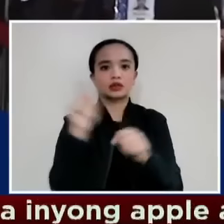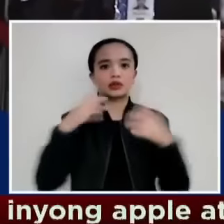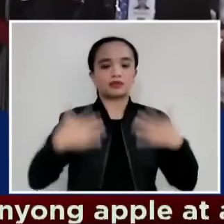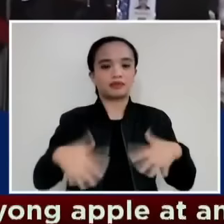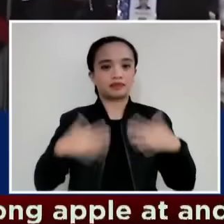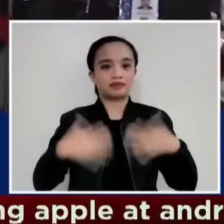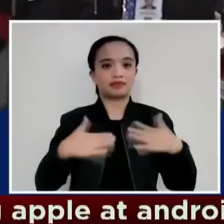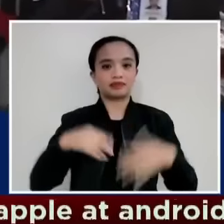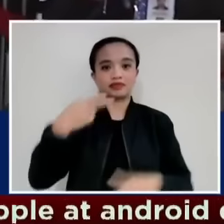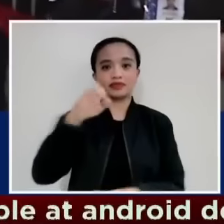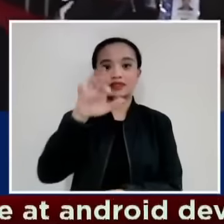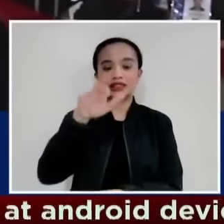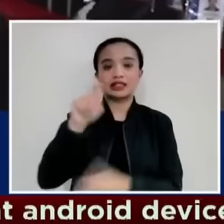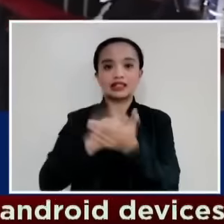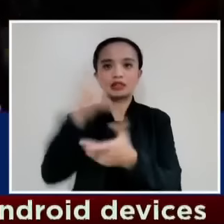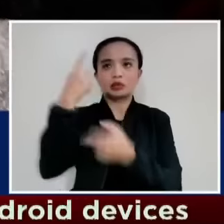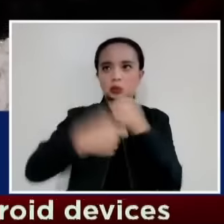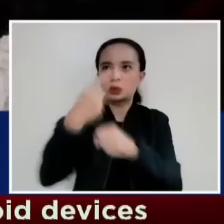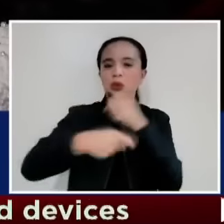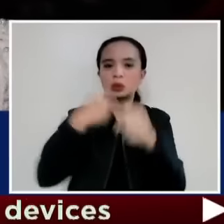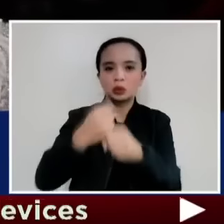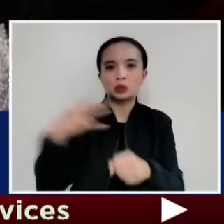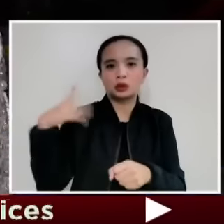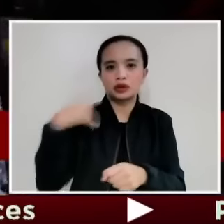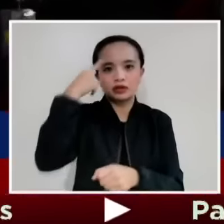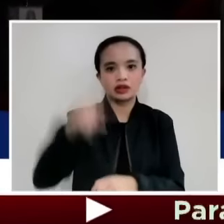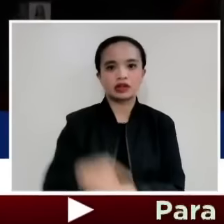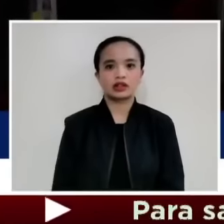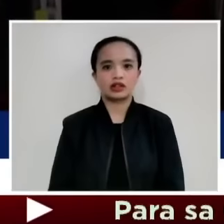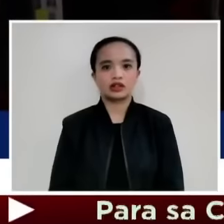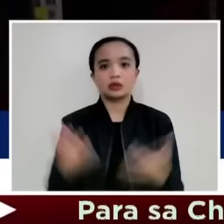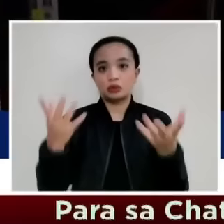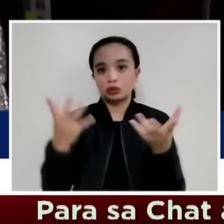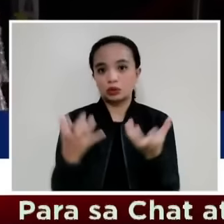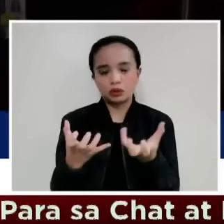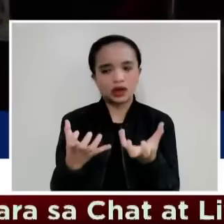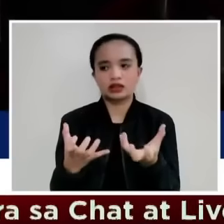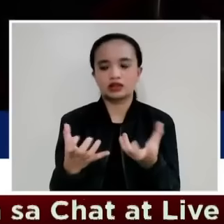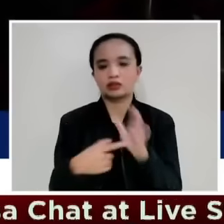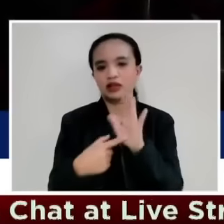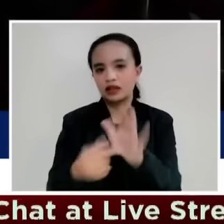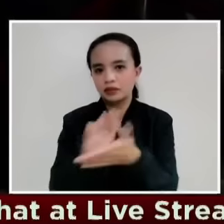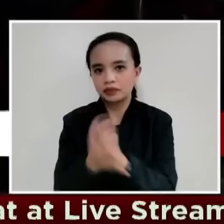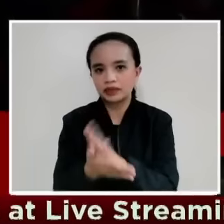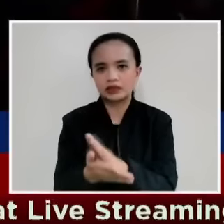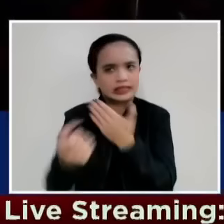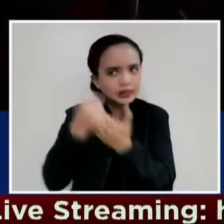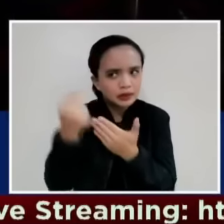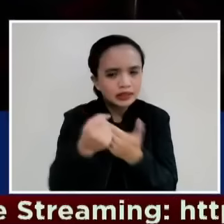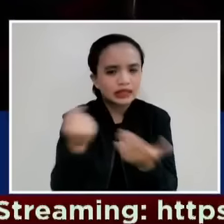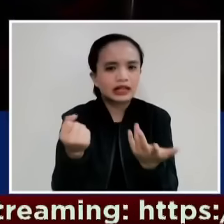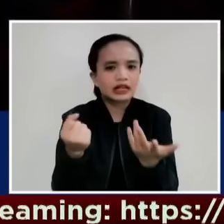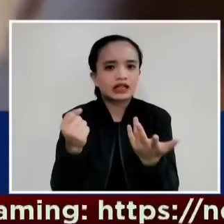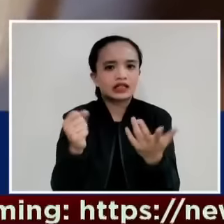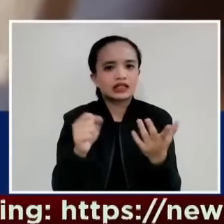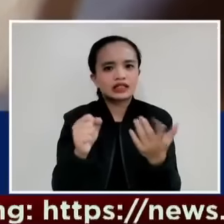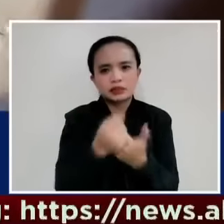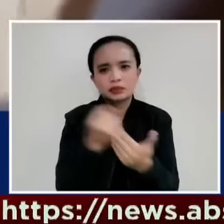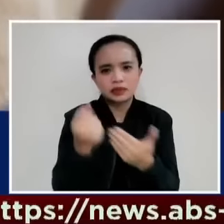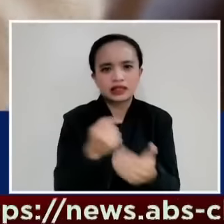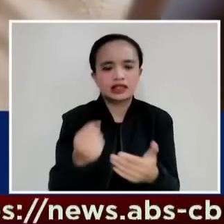taon-taon inaabangan sa Sona red carpet. Just wanted it to be very, you know, subtle and just very simple and